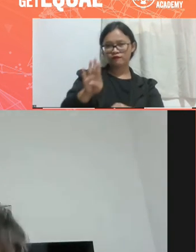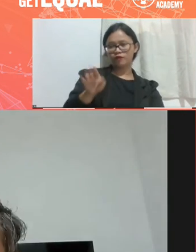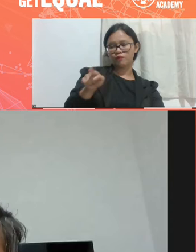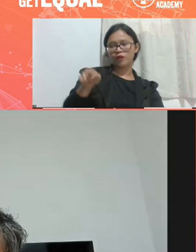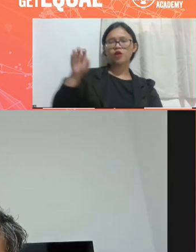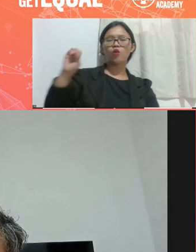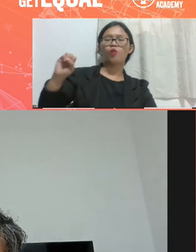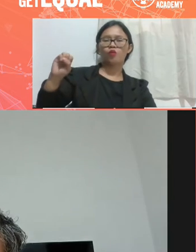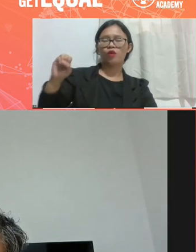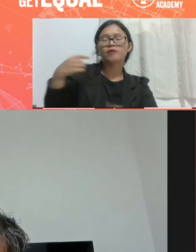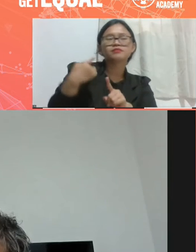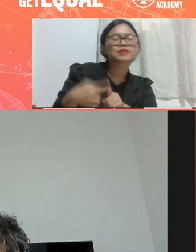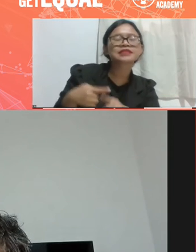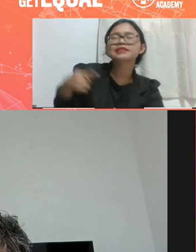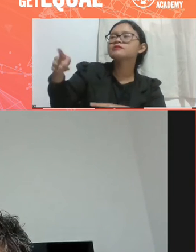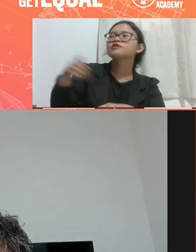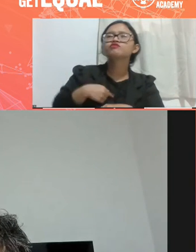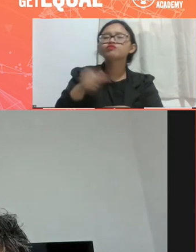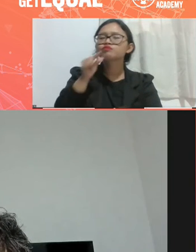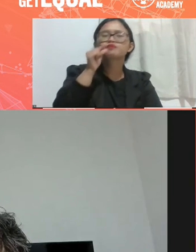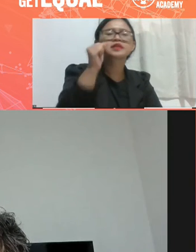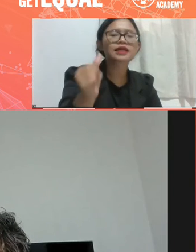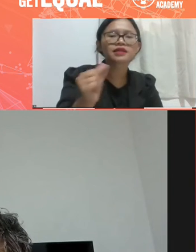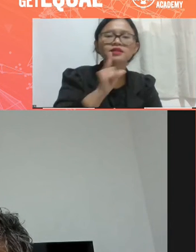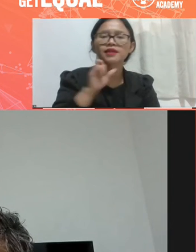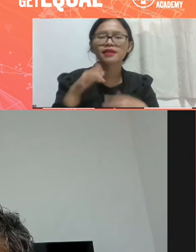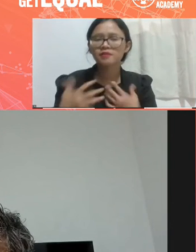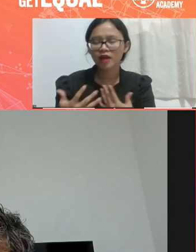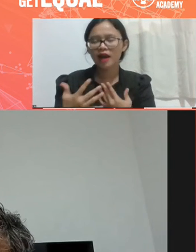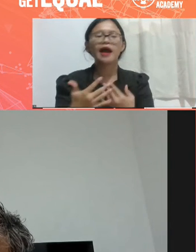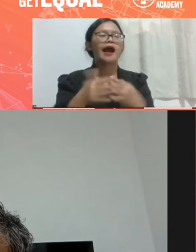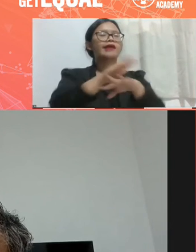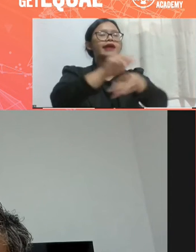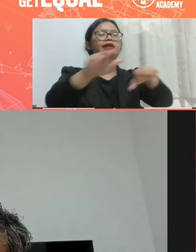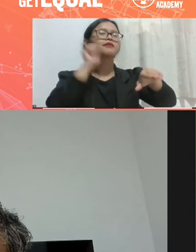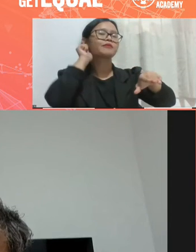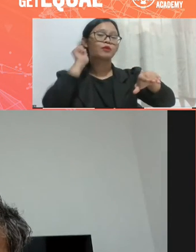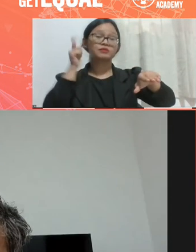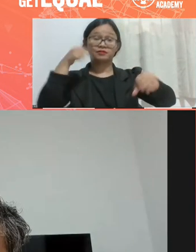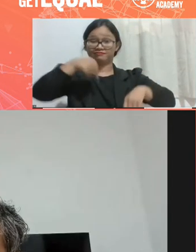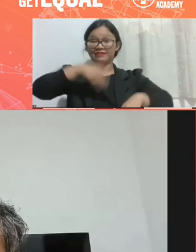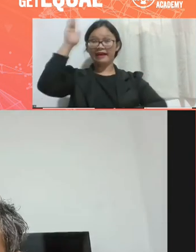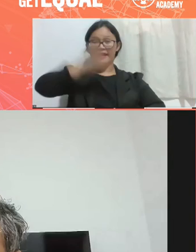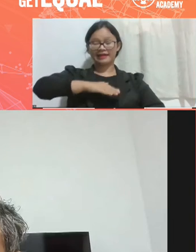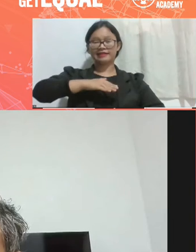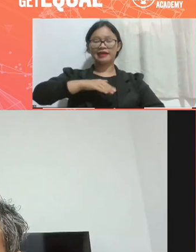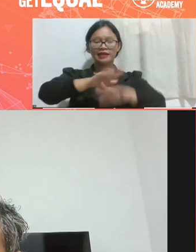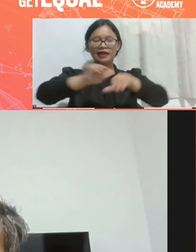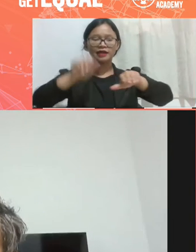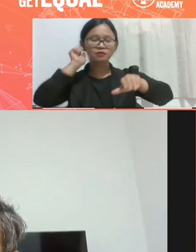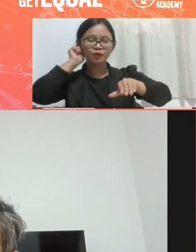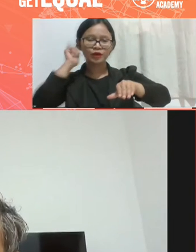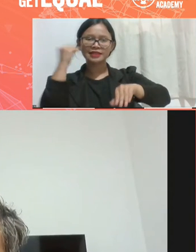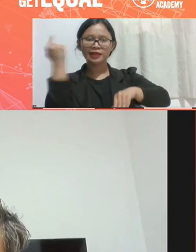Dan pesan ya. Apa yang ingin Mas Budiman sampaikan mungkin untuk anak-anak perempuan, terutama dalam rangka perayaan Hari Anak Perempuan Internasional? Silakan Mas Budiman.